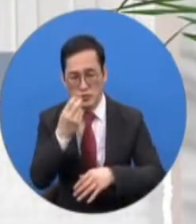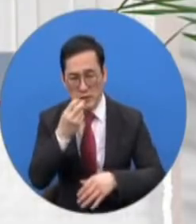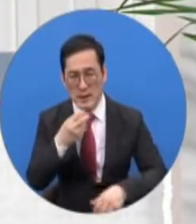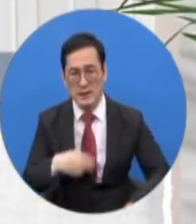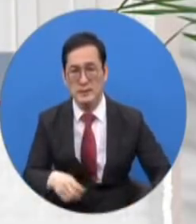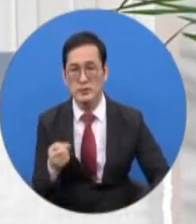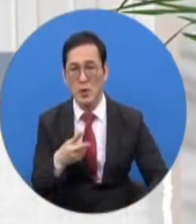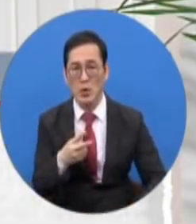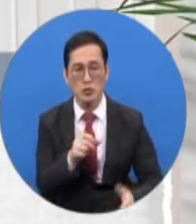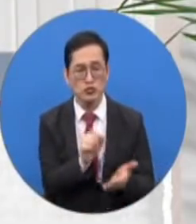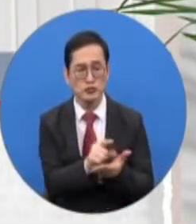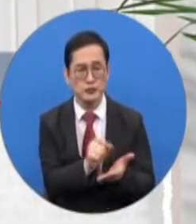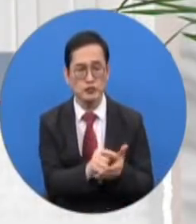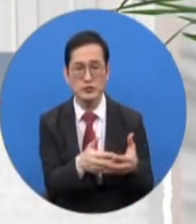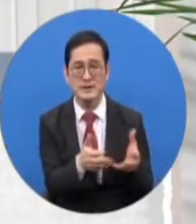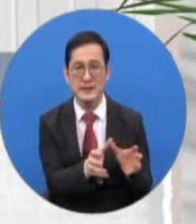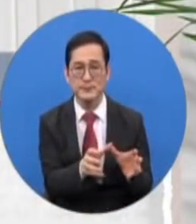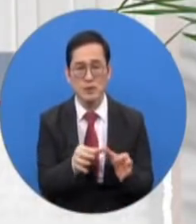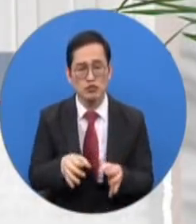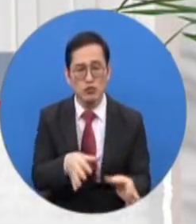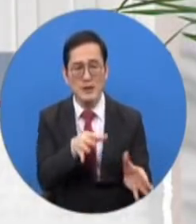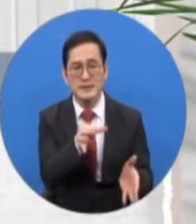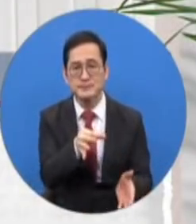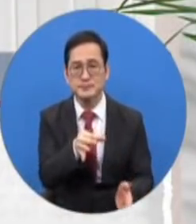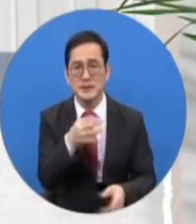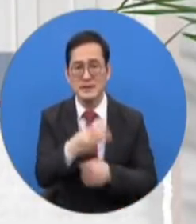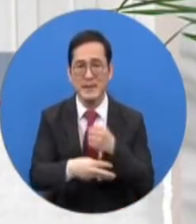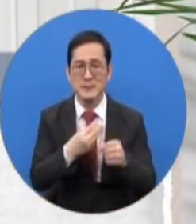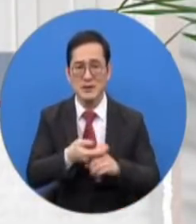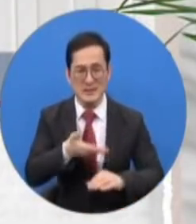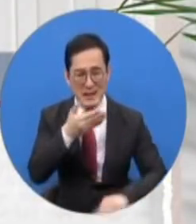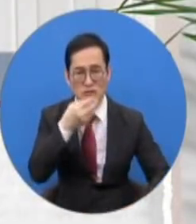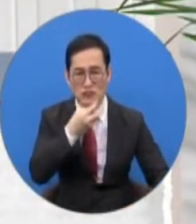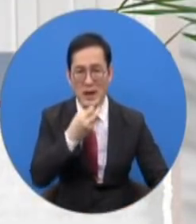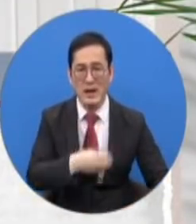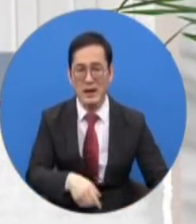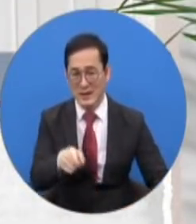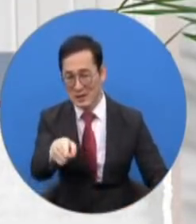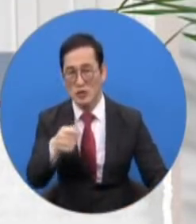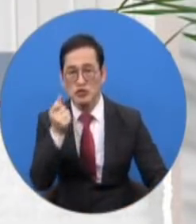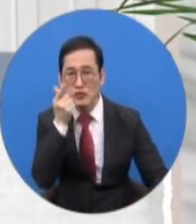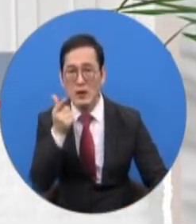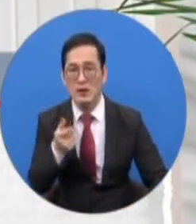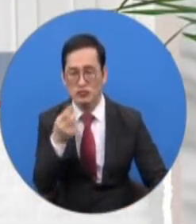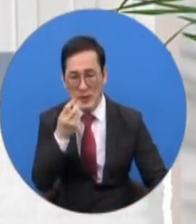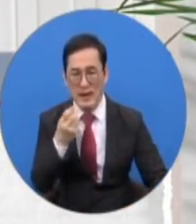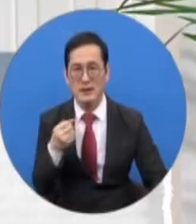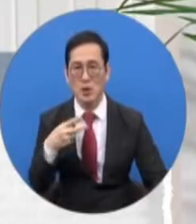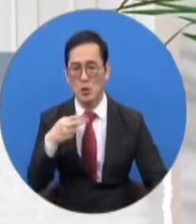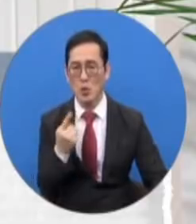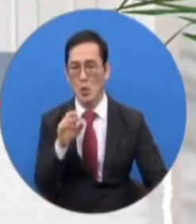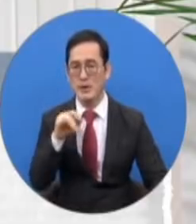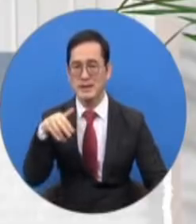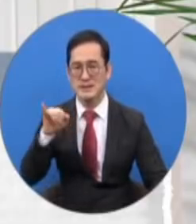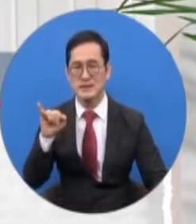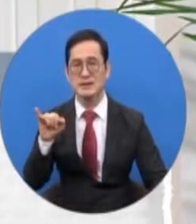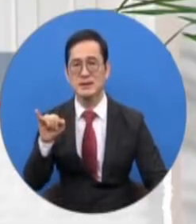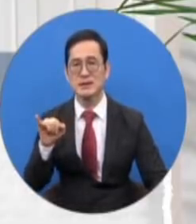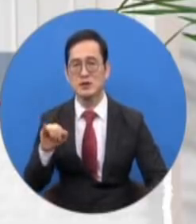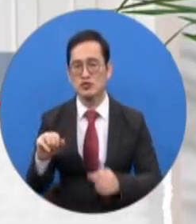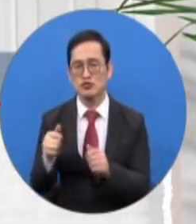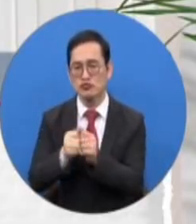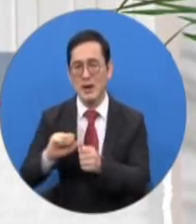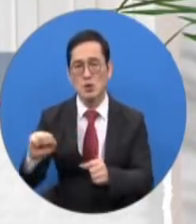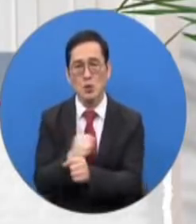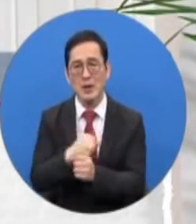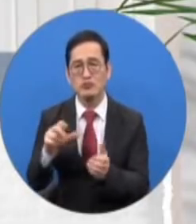FC 후원금 관련된 수사는 거의 3년 넘게 수사가 이루어졌었습니다. 도이치모터스 주가 조작은 2년 넘게 했습니다. 문제